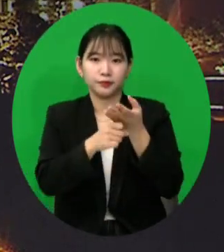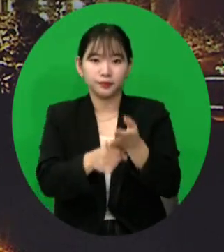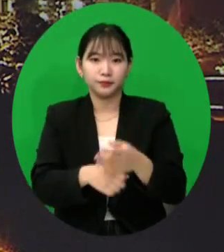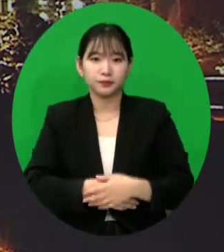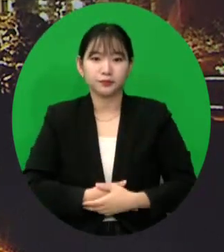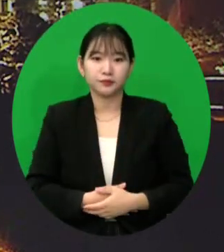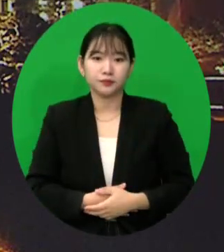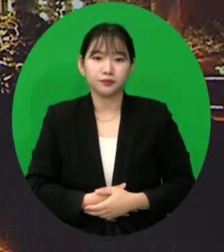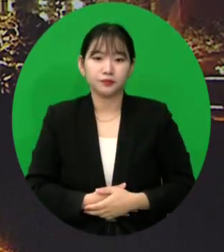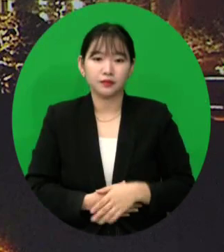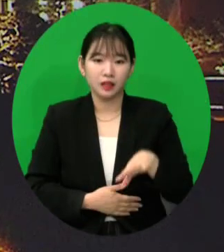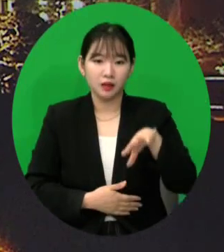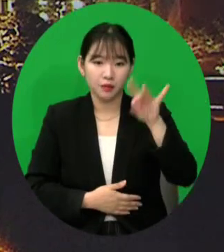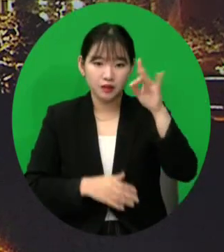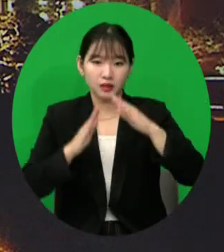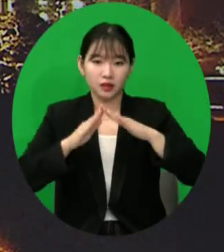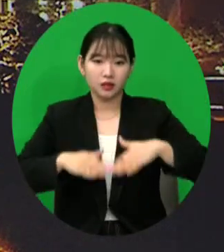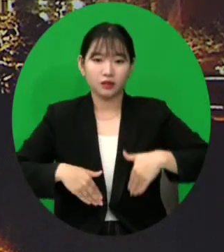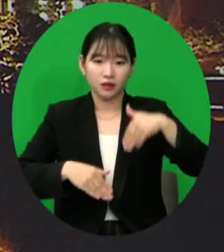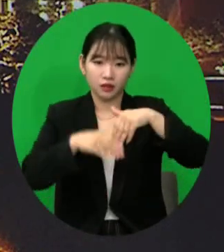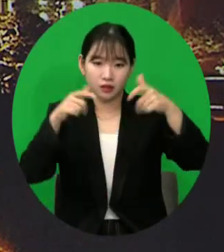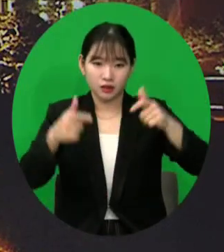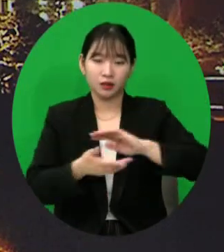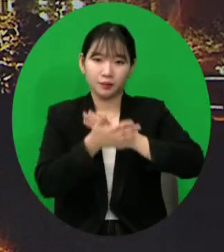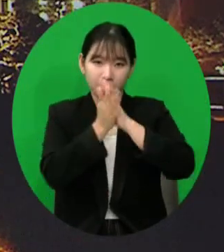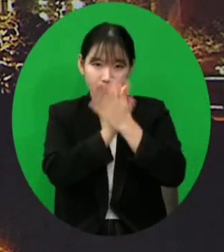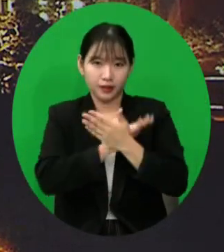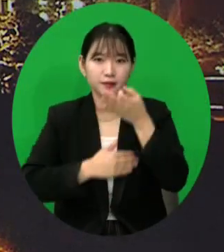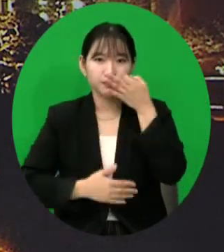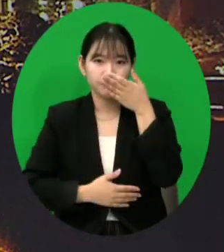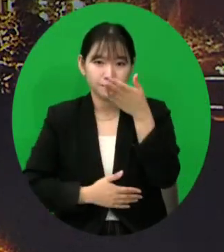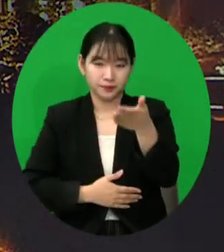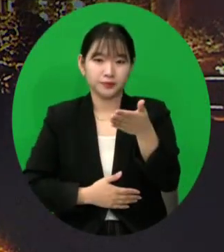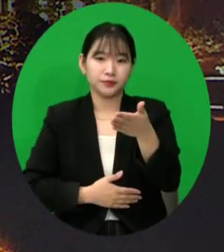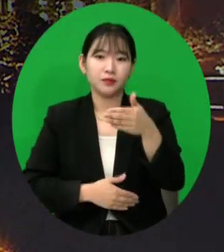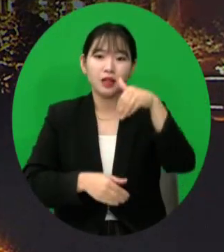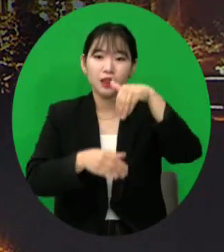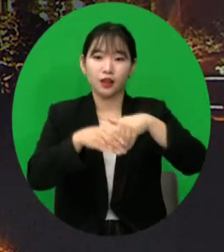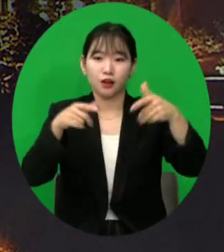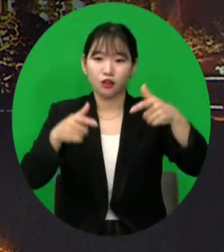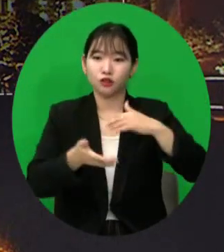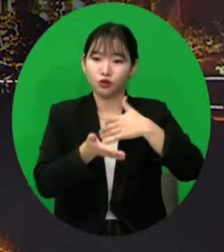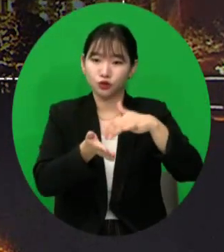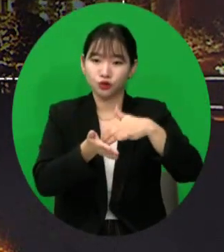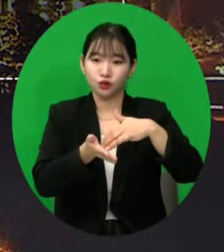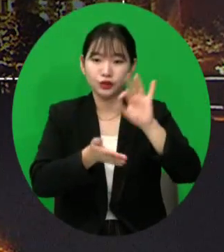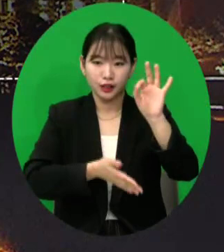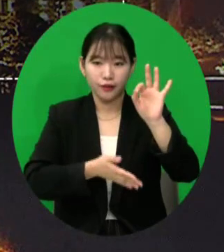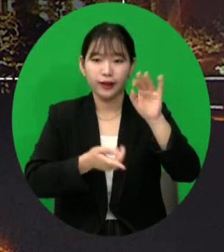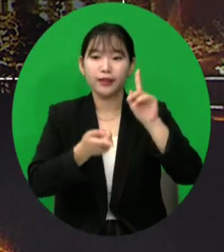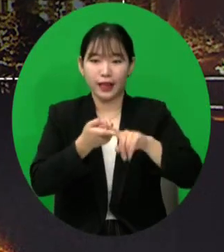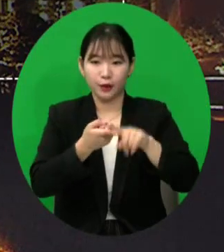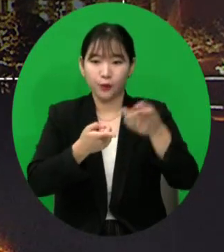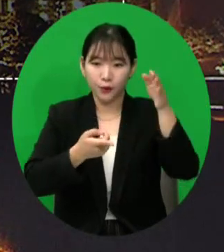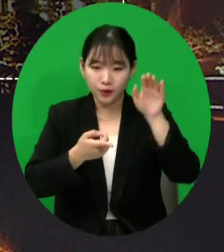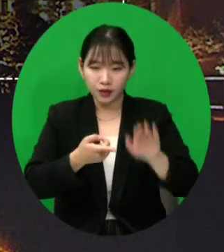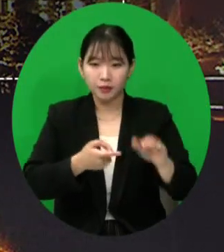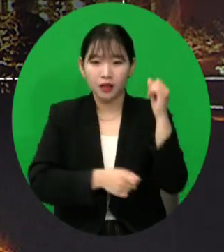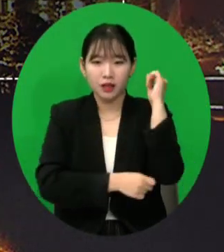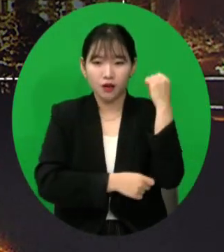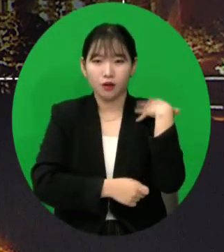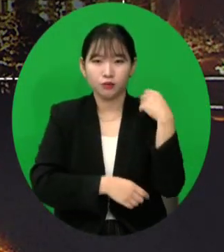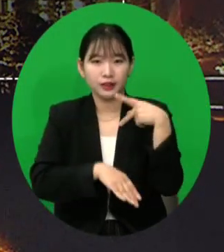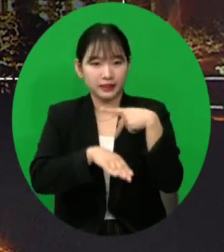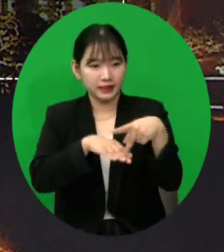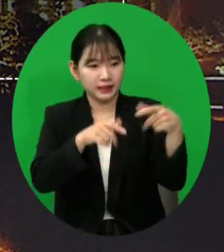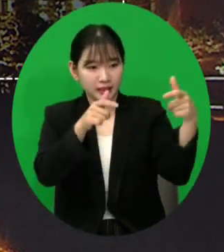하겠습니다. 먼저 전남 선거구의 변화를 살펴볼까요? 선거구 숫자는 10개 그대로지만 영암 무안